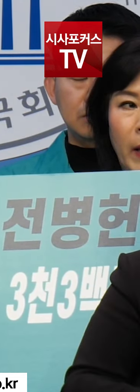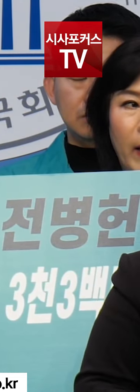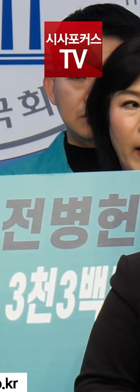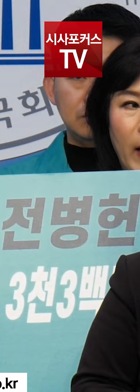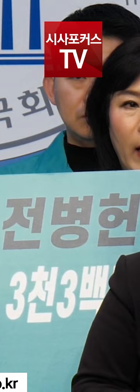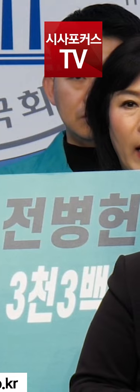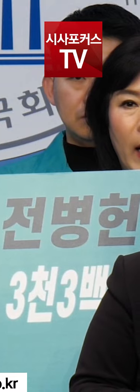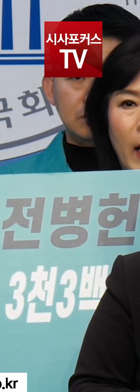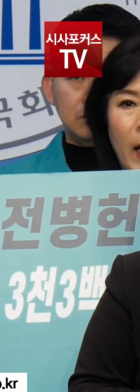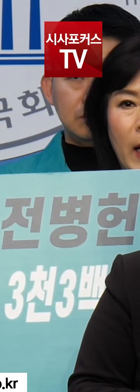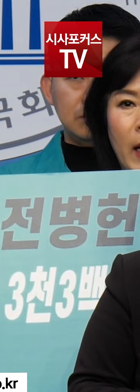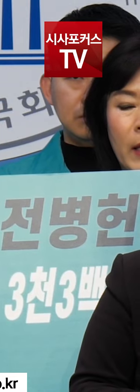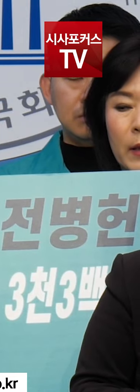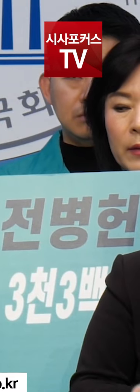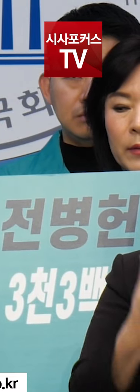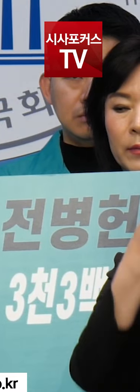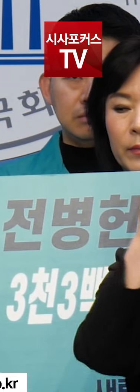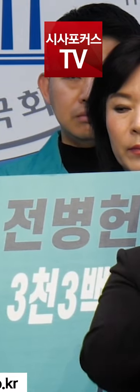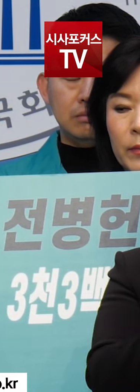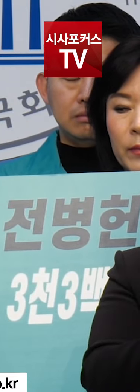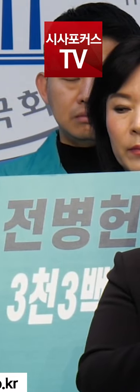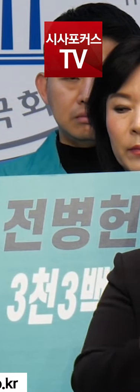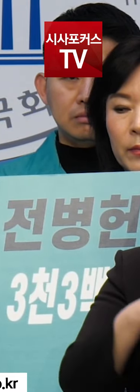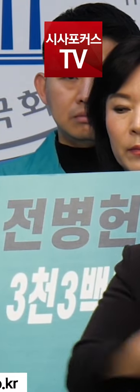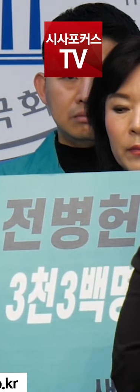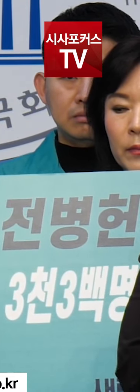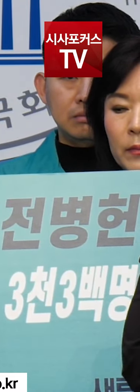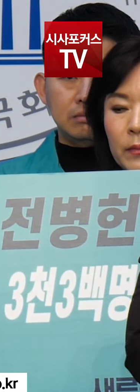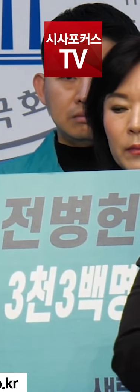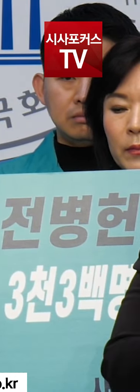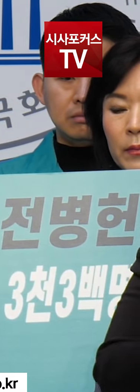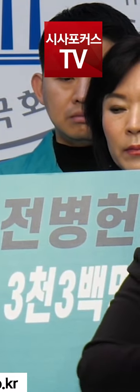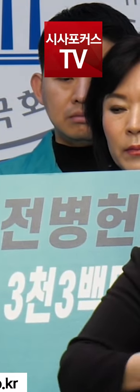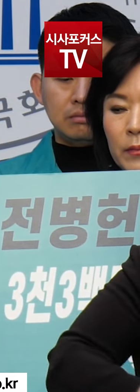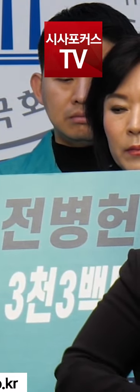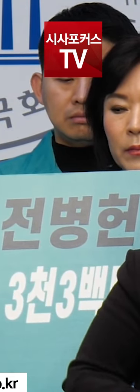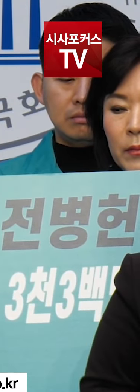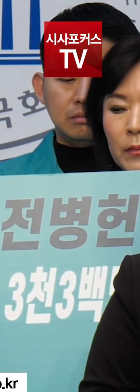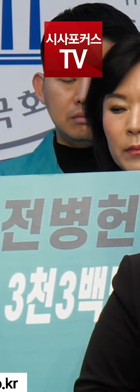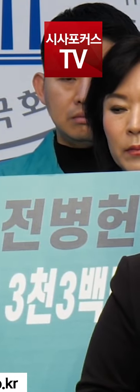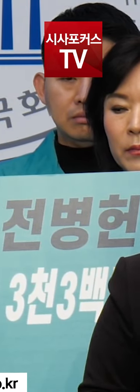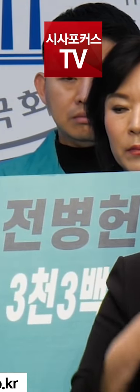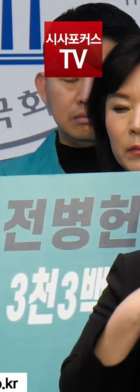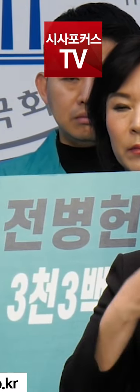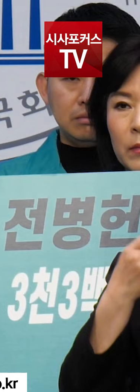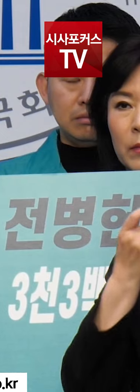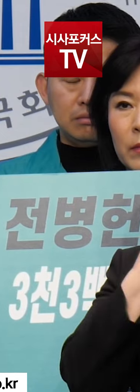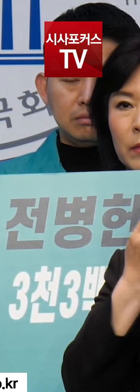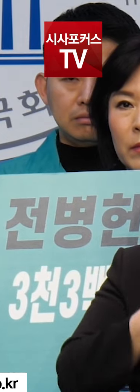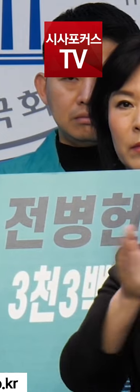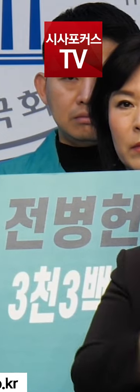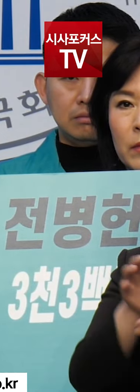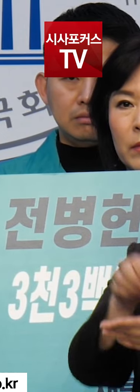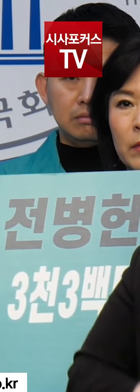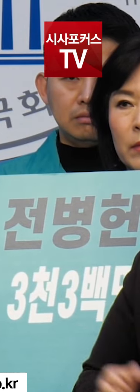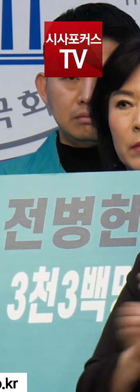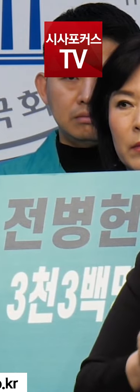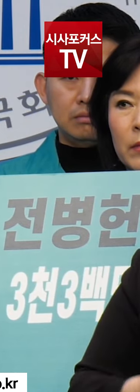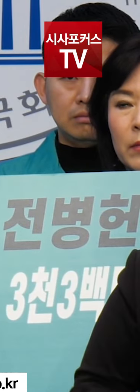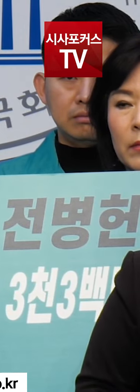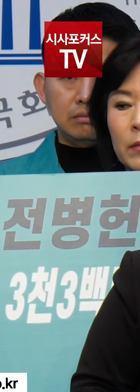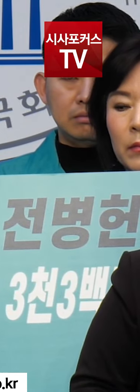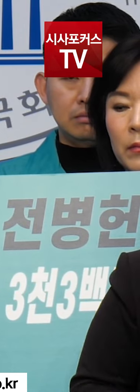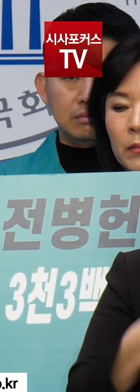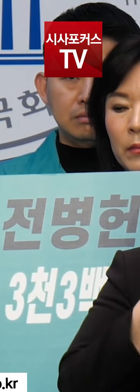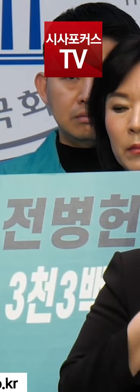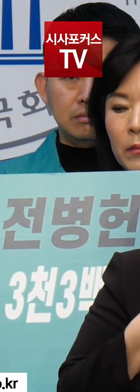민주당이 필요합니다. 저는 최근 37년간 몸담았던 가짜 민주당을 떠나보냈습니다.